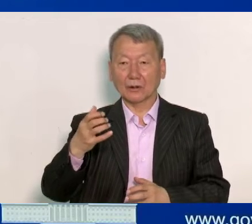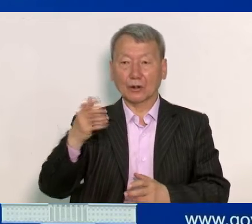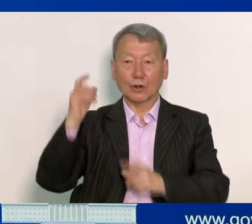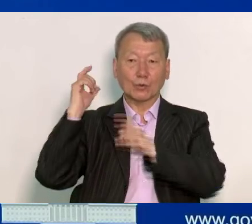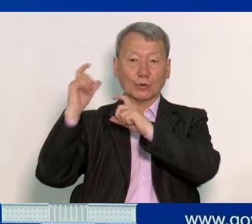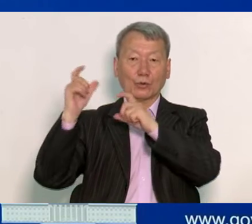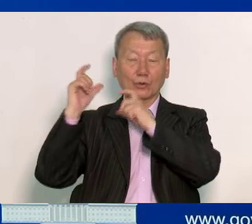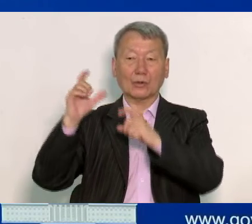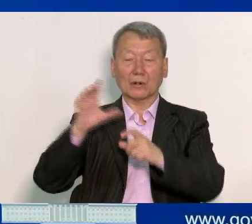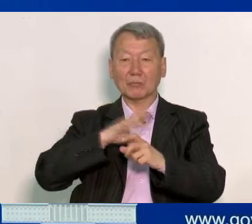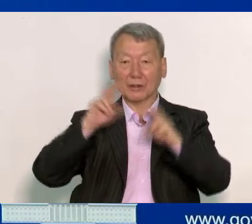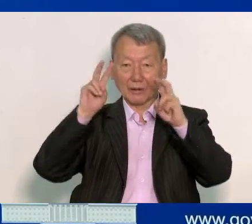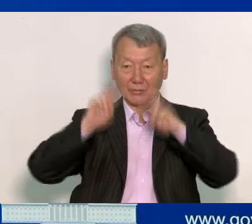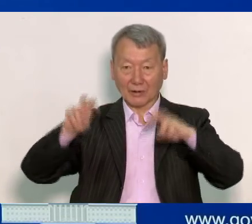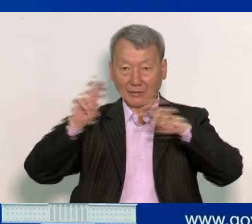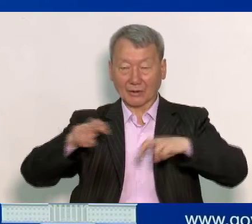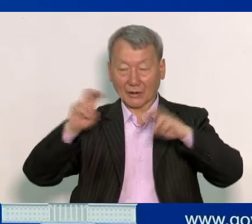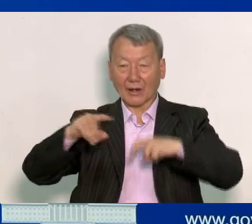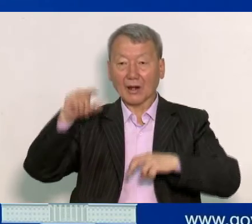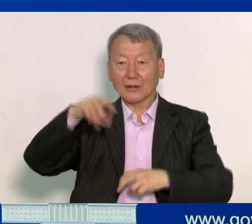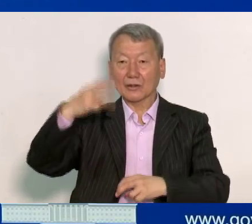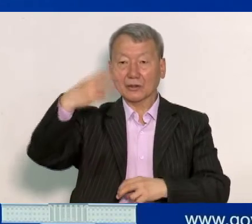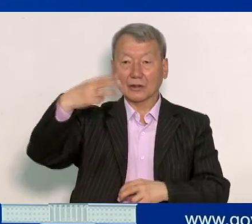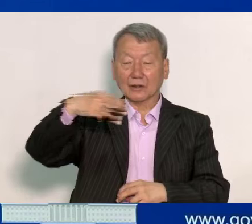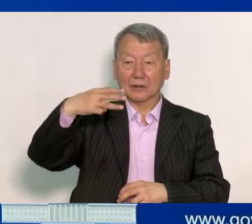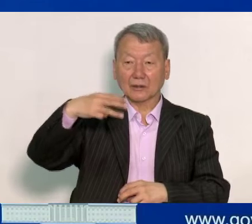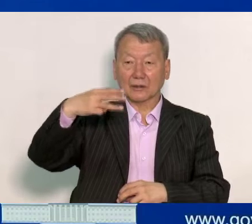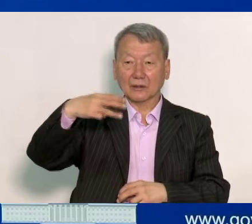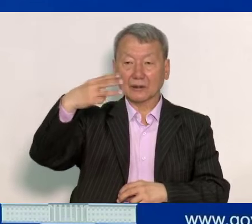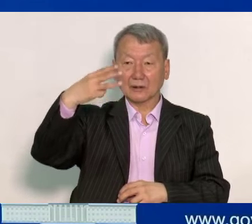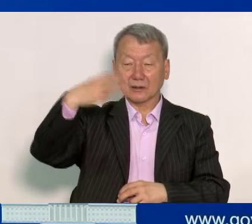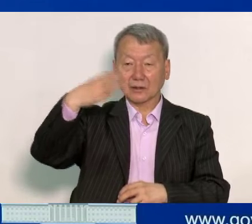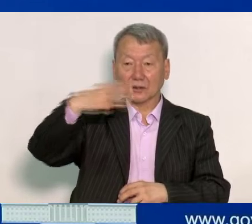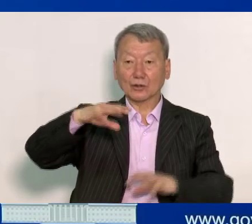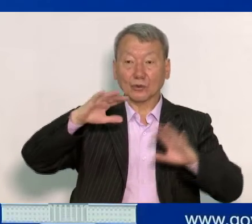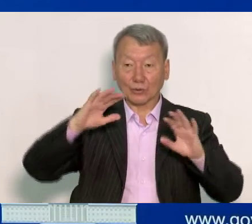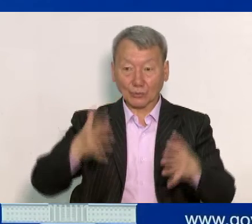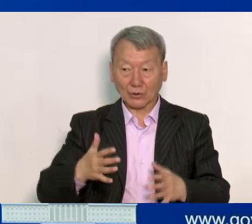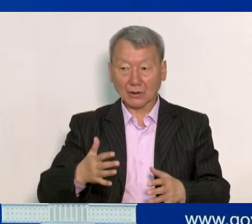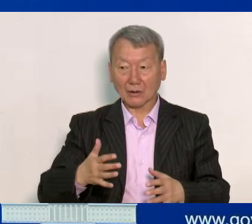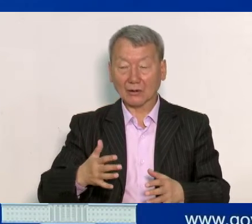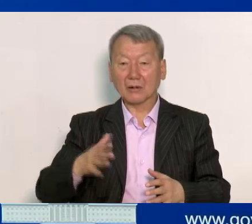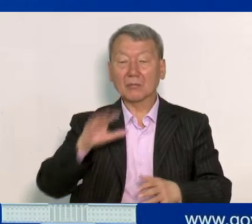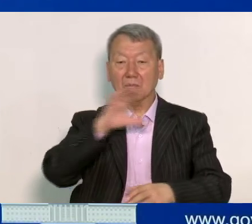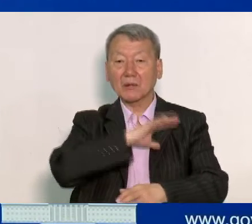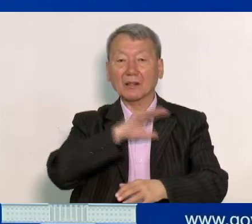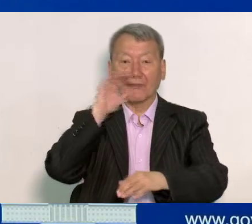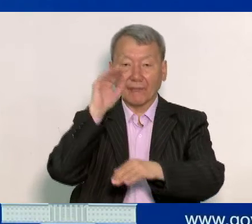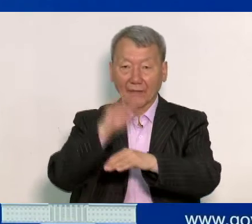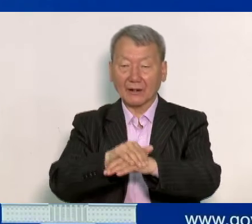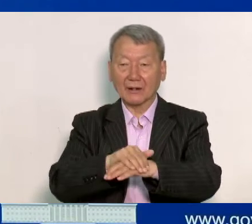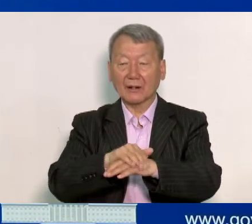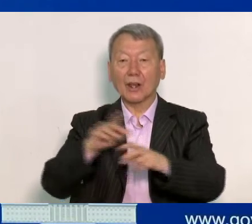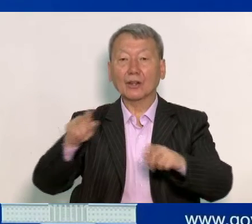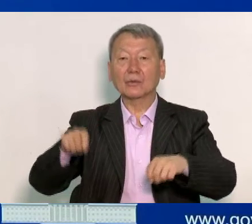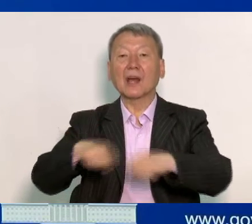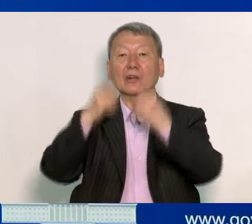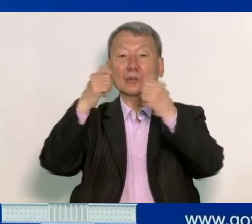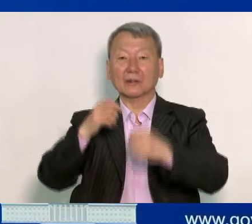грузов было осмотрено, и из них в 30 случаях было выявлено